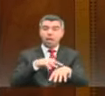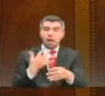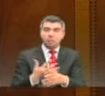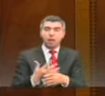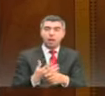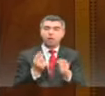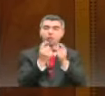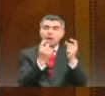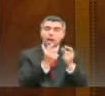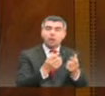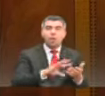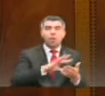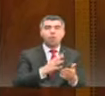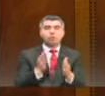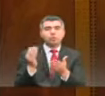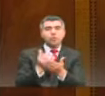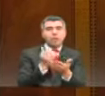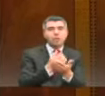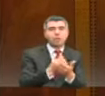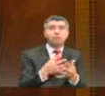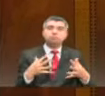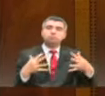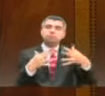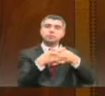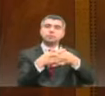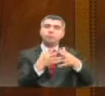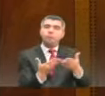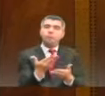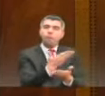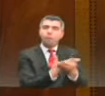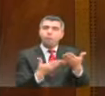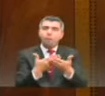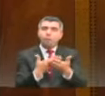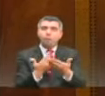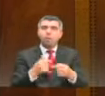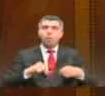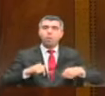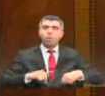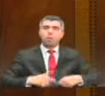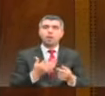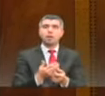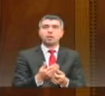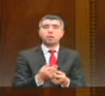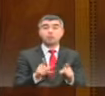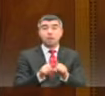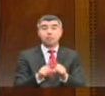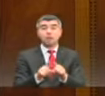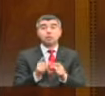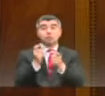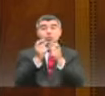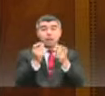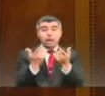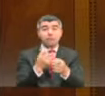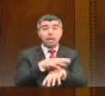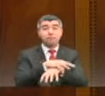متدخلين متعددين، مبني على الشراكة بين مختلف القطاعات الوزارية أولا، بالمؤسسات